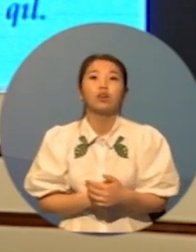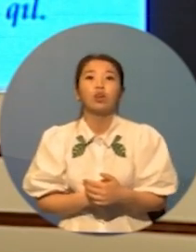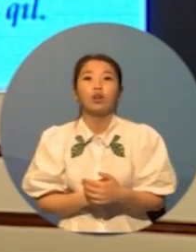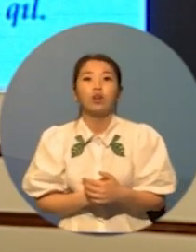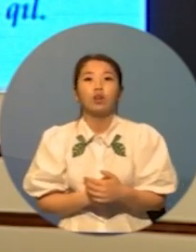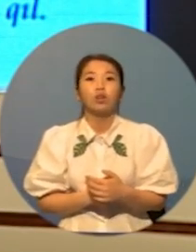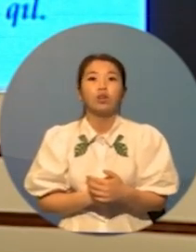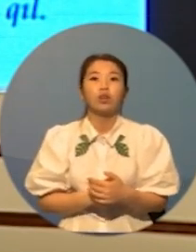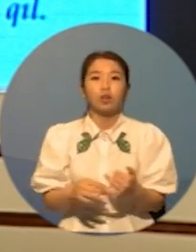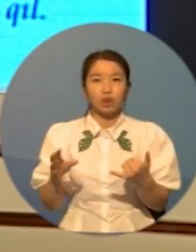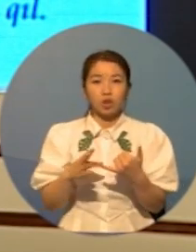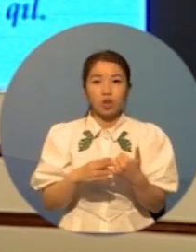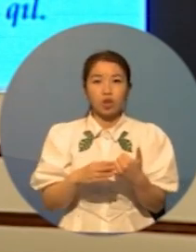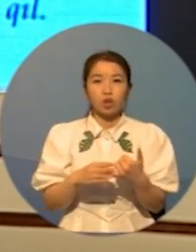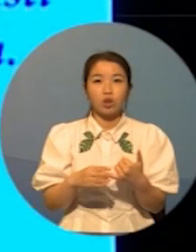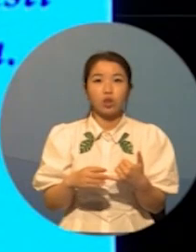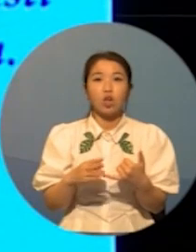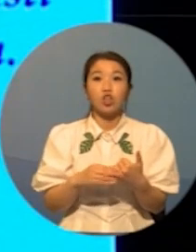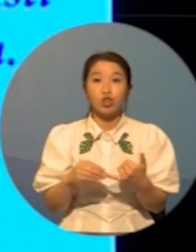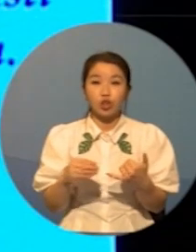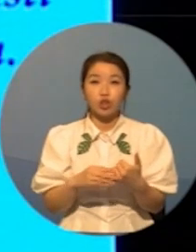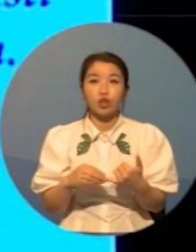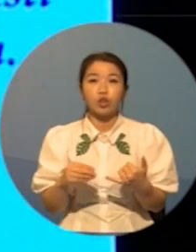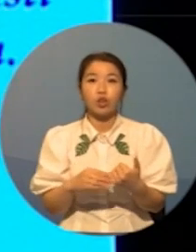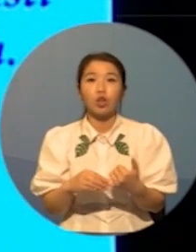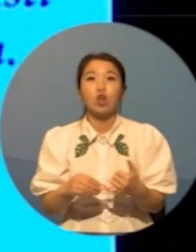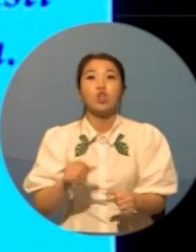Жерді шүдігарлау топырақтың құрылысын жақсылайды.